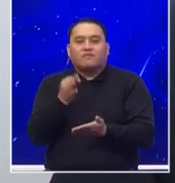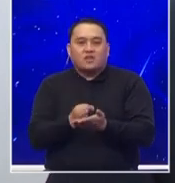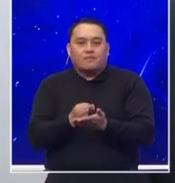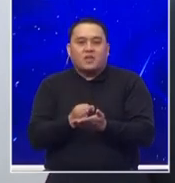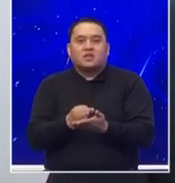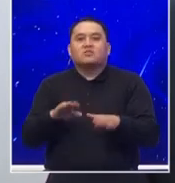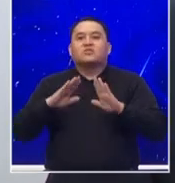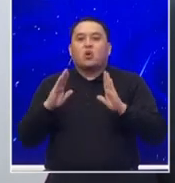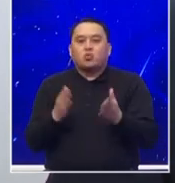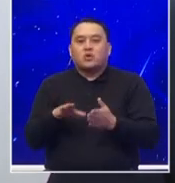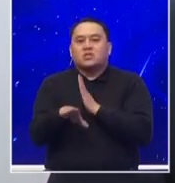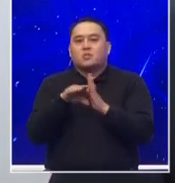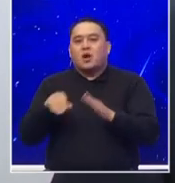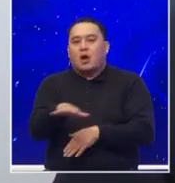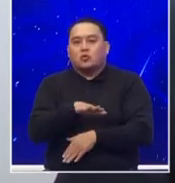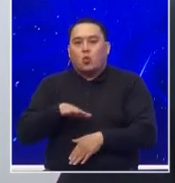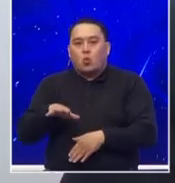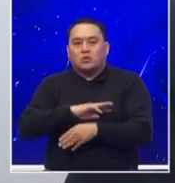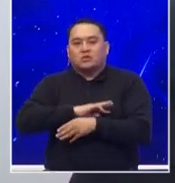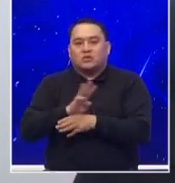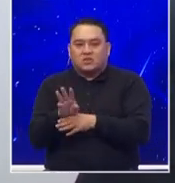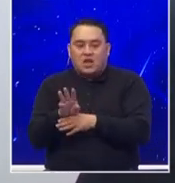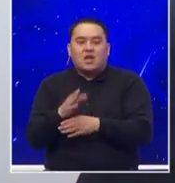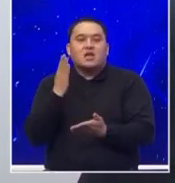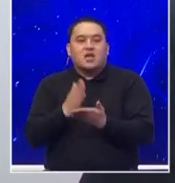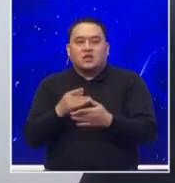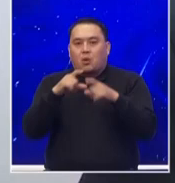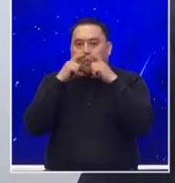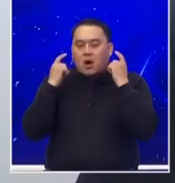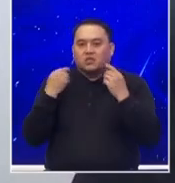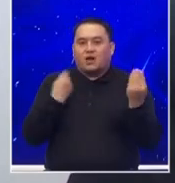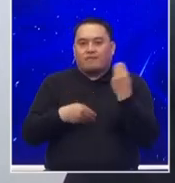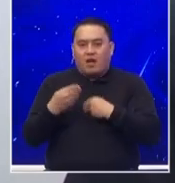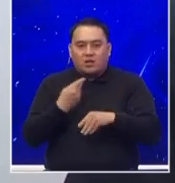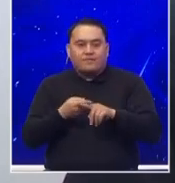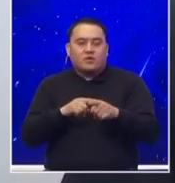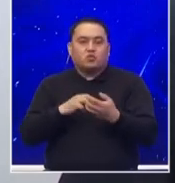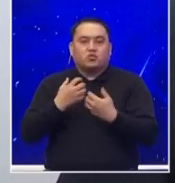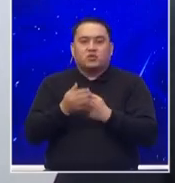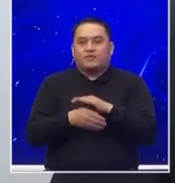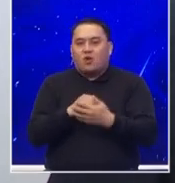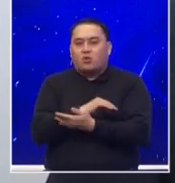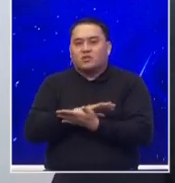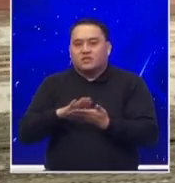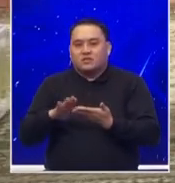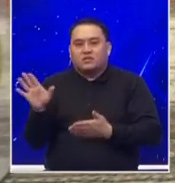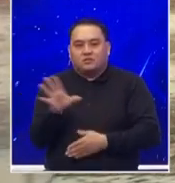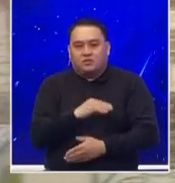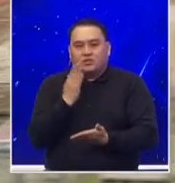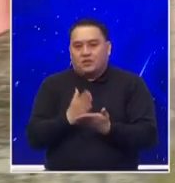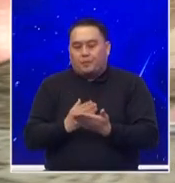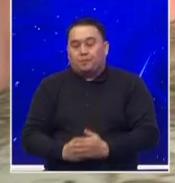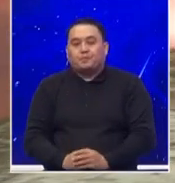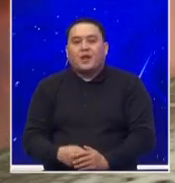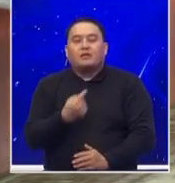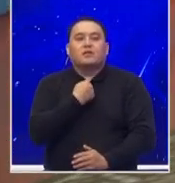с эпидситуацией все избирательные участки оснащены сансредствами. Имеются маски, халаты, перчатки и дезинфицирующие вещества. На сегодняшний